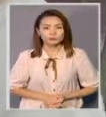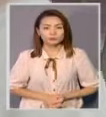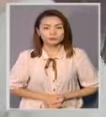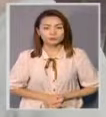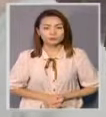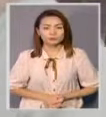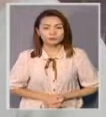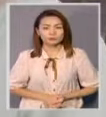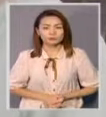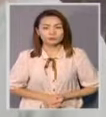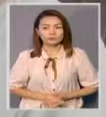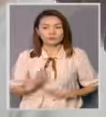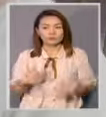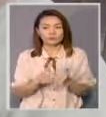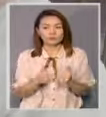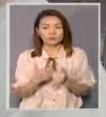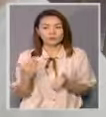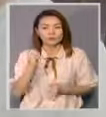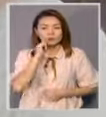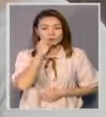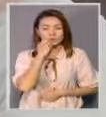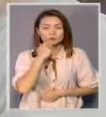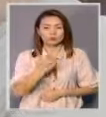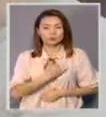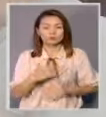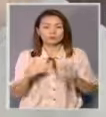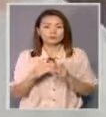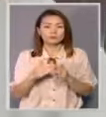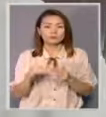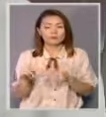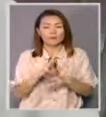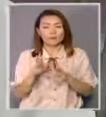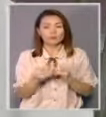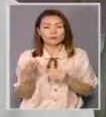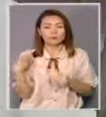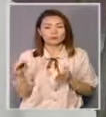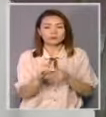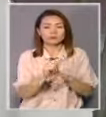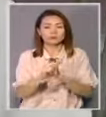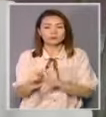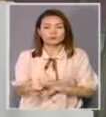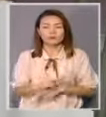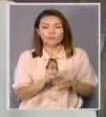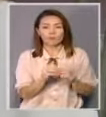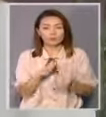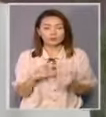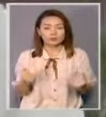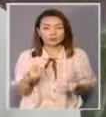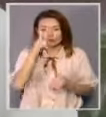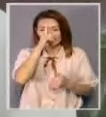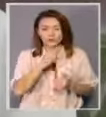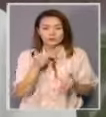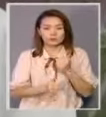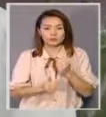Соседка вот Тойган апы. Мен Тойган апаның көршісімін. Біздің үйімізге бірнеше жыл бұрын термо жаңғырту жасады. Енді оған ай сайын